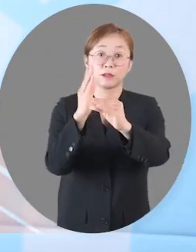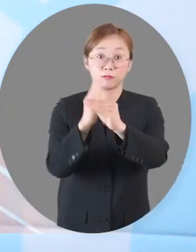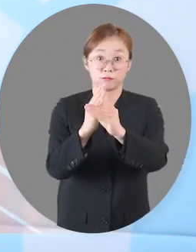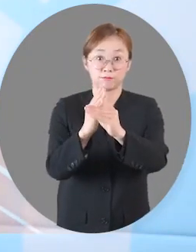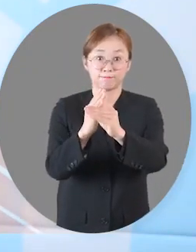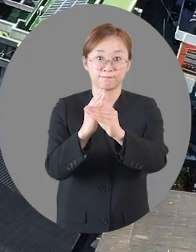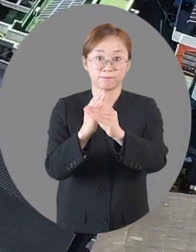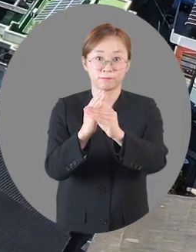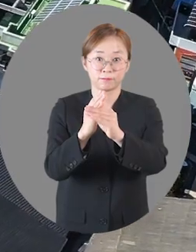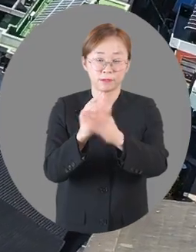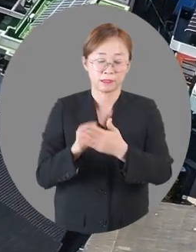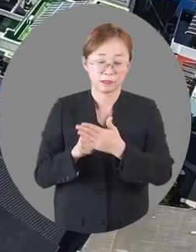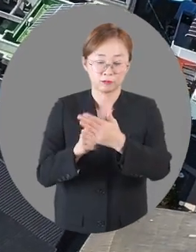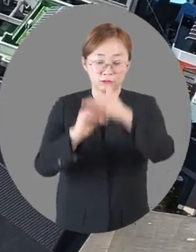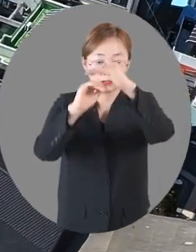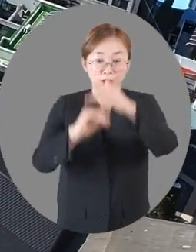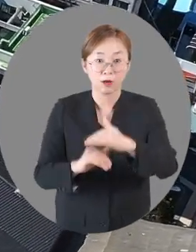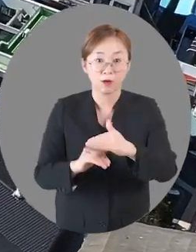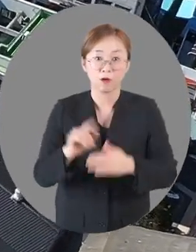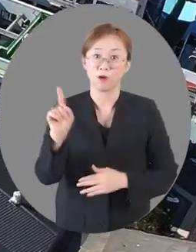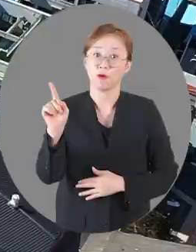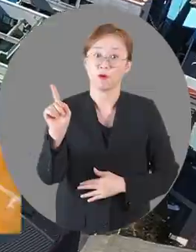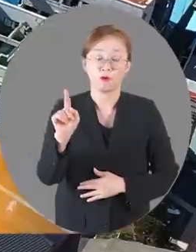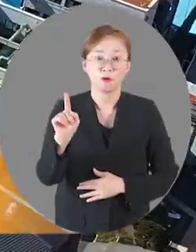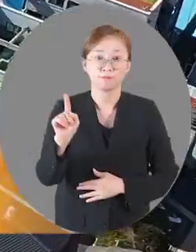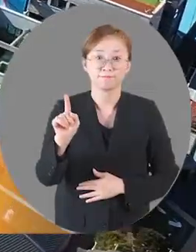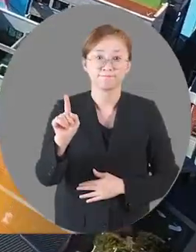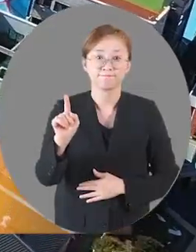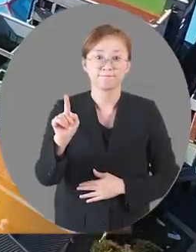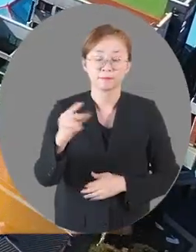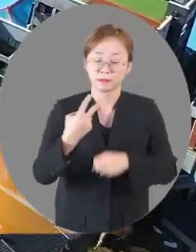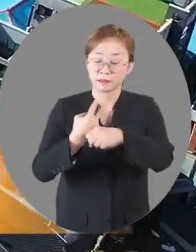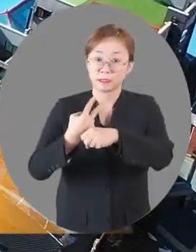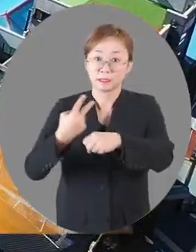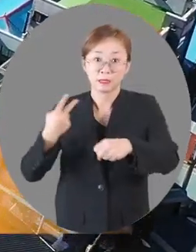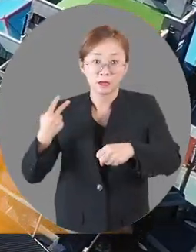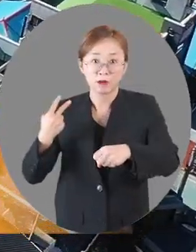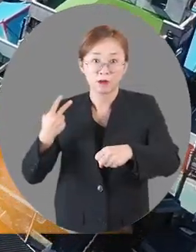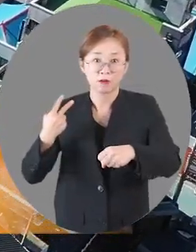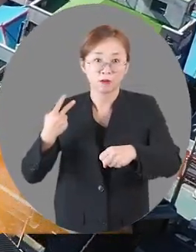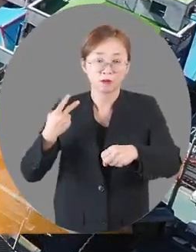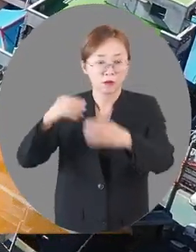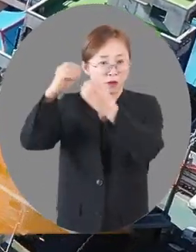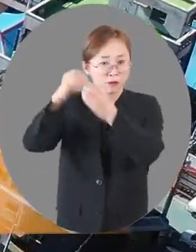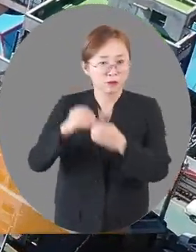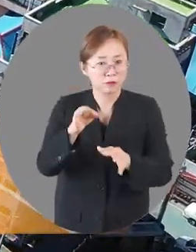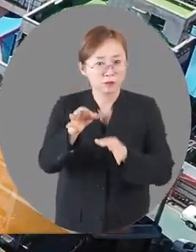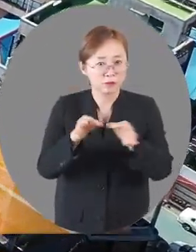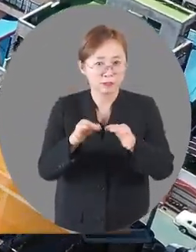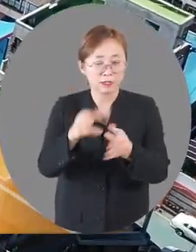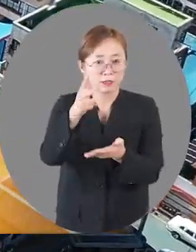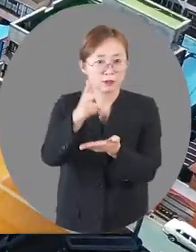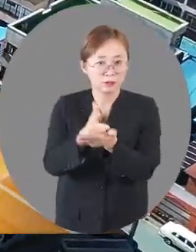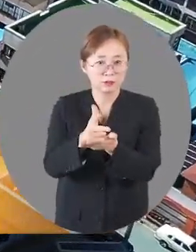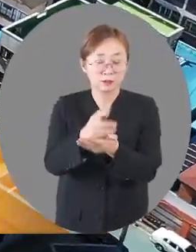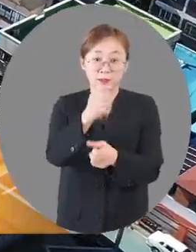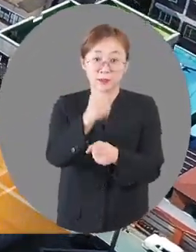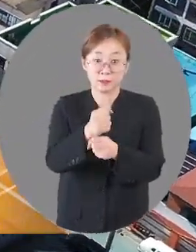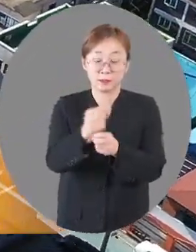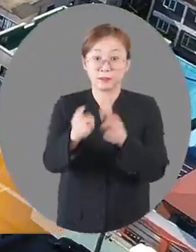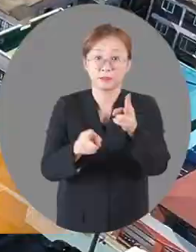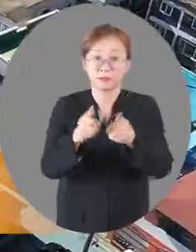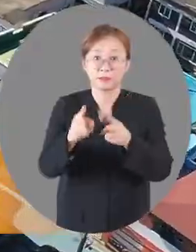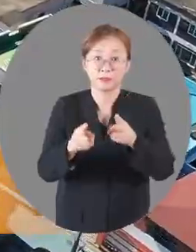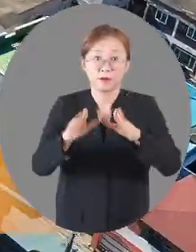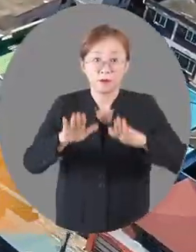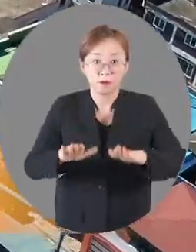추진합니다. 현재 추진된 유구 전통시장 육성 사업은 2019년 공모에 선정된 전통시장 주차